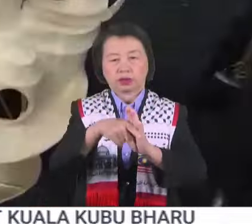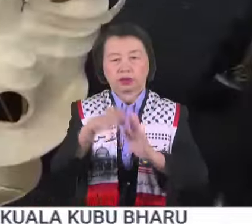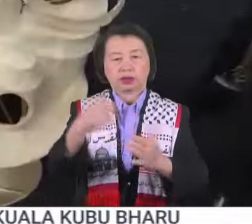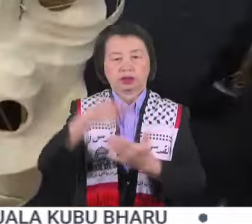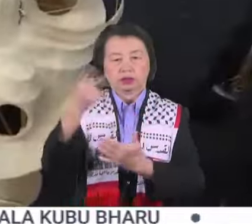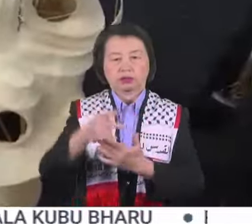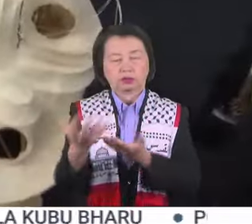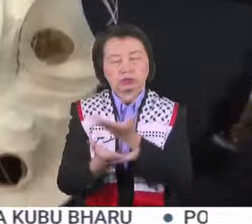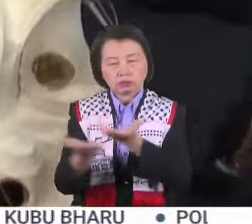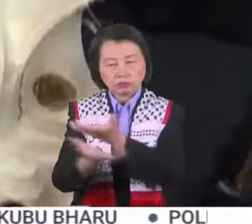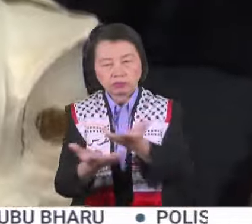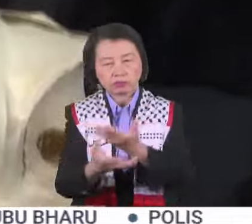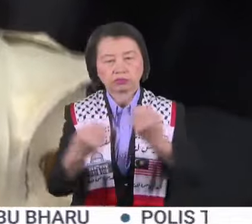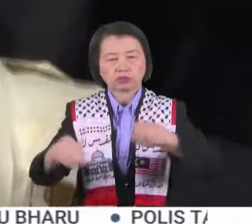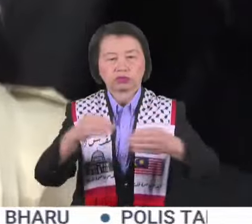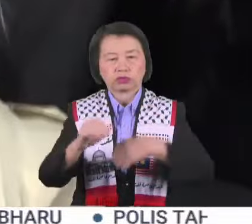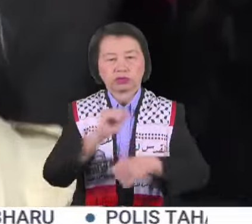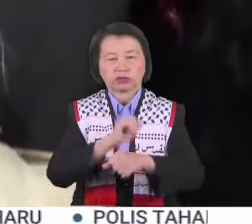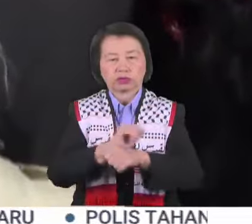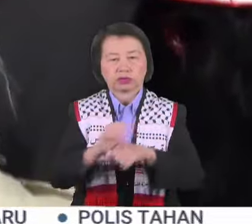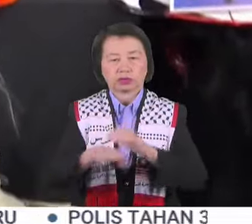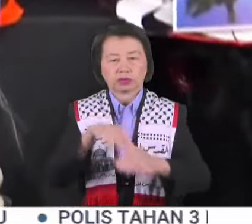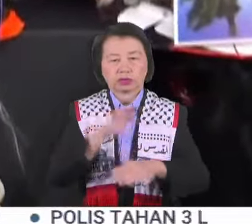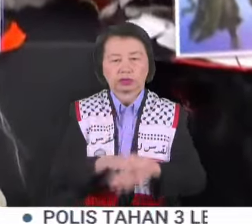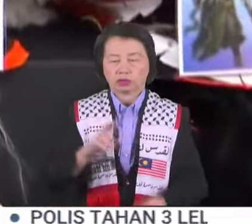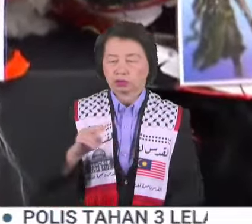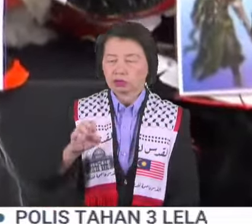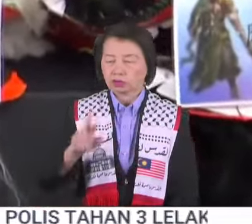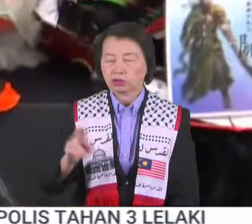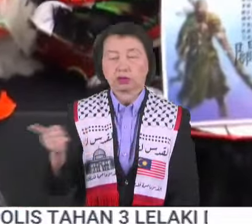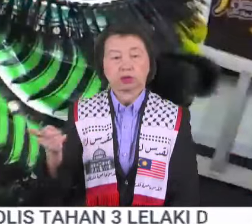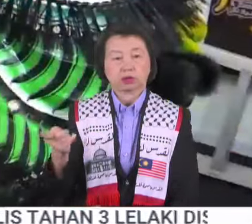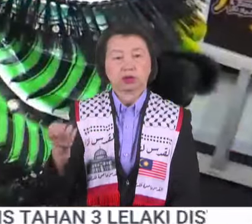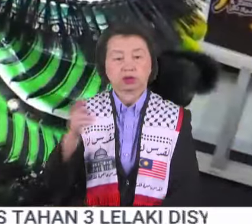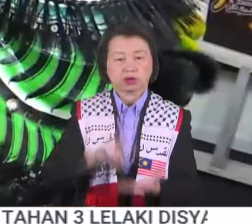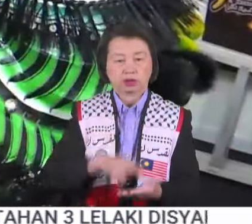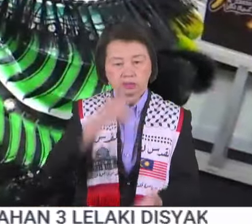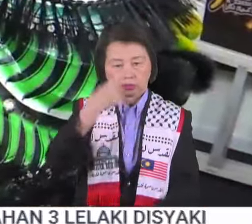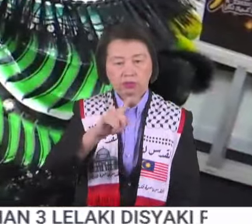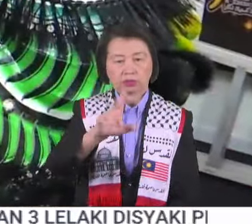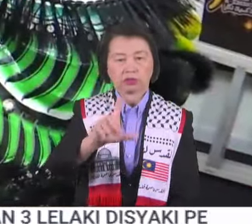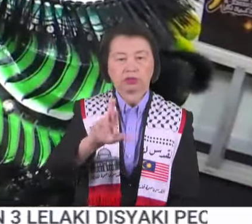program interaktif dan jualan kraf tangan. Nur Akila Arbain, RTM.